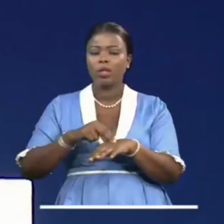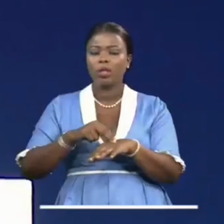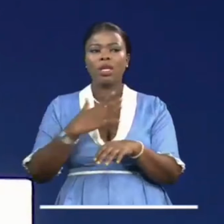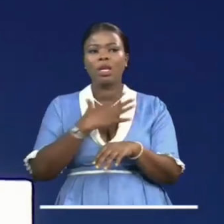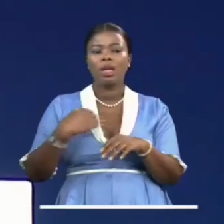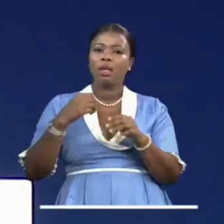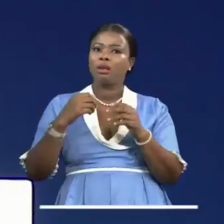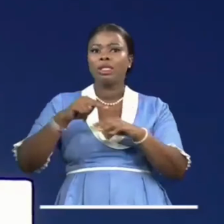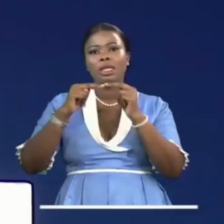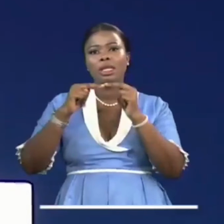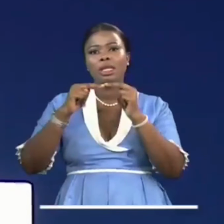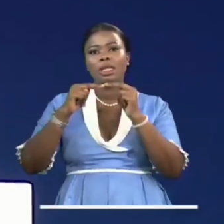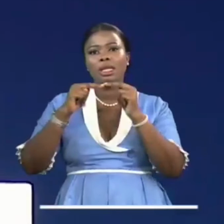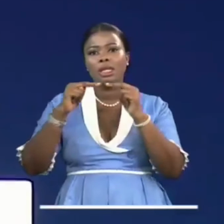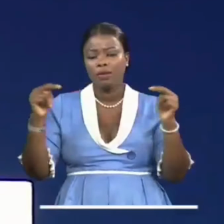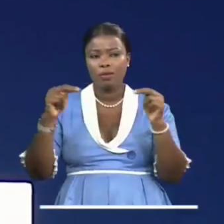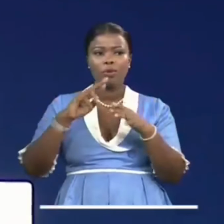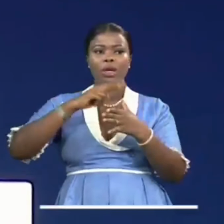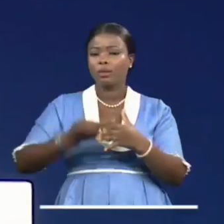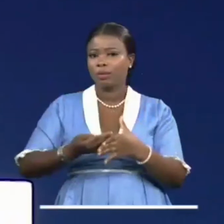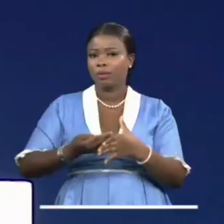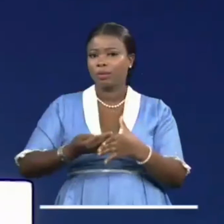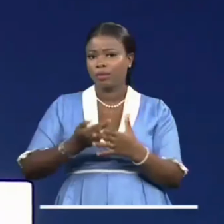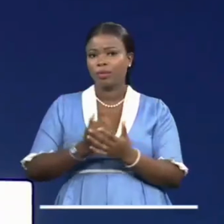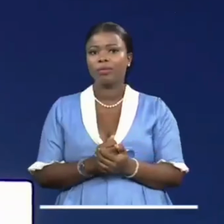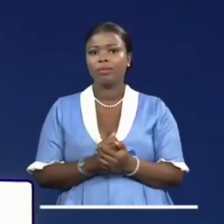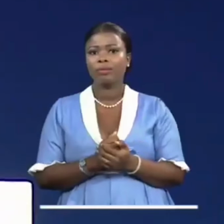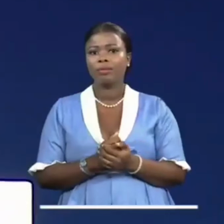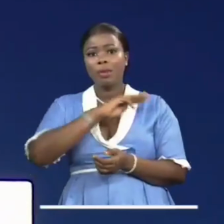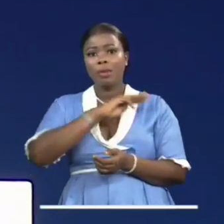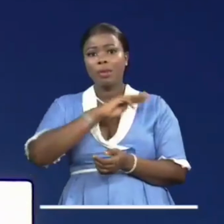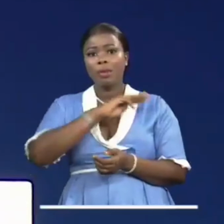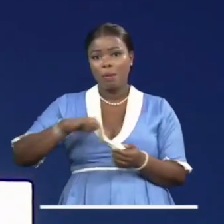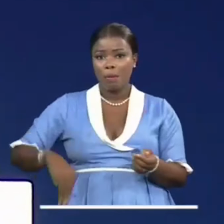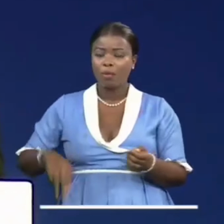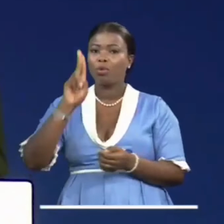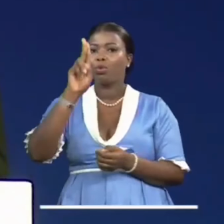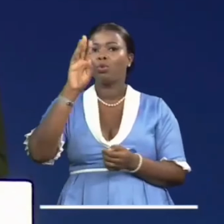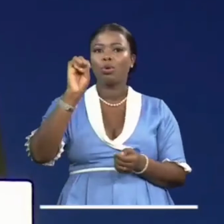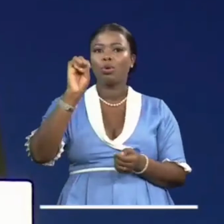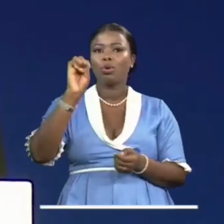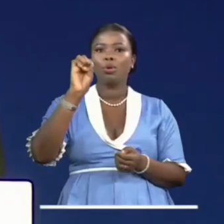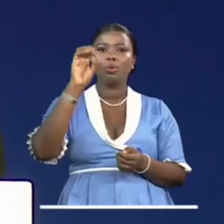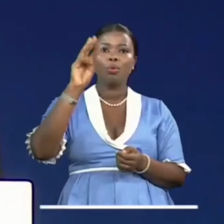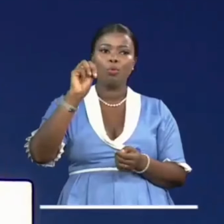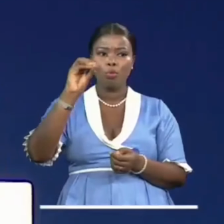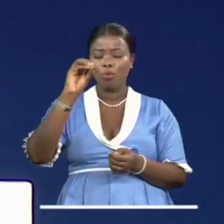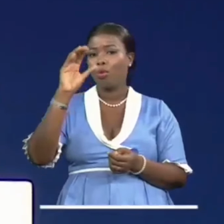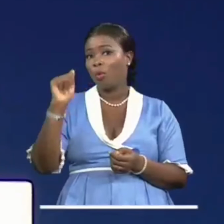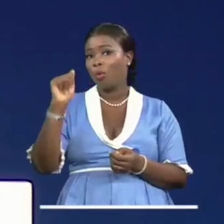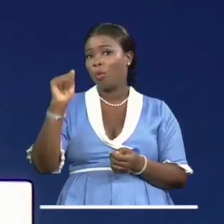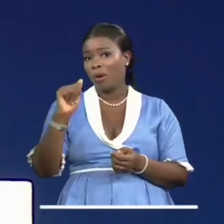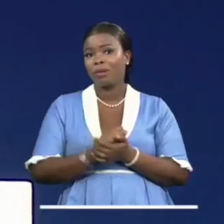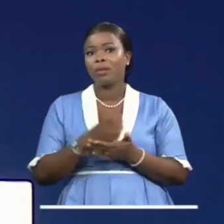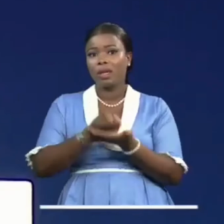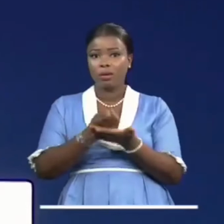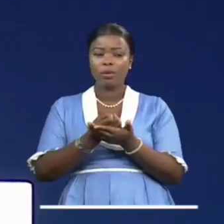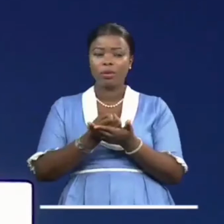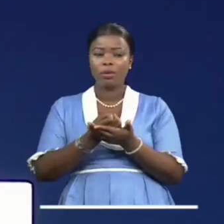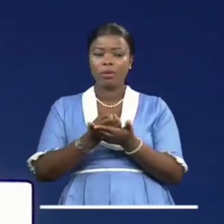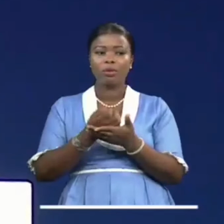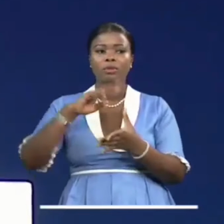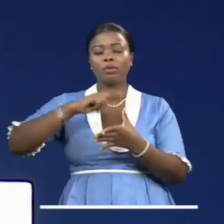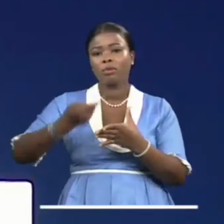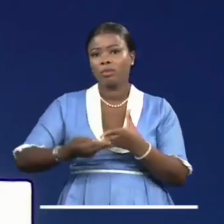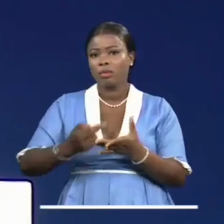nous savons bien que le Sénégal a l'avantage dans un pays membrre de lioma nous avons une économie régionale une union